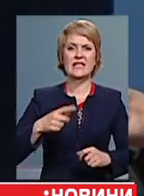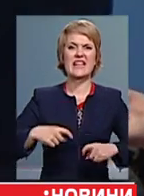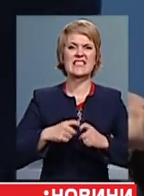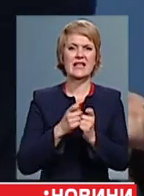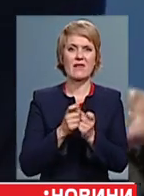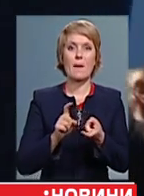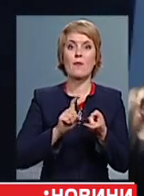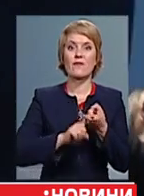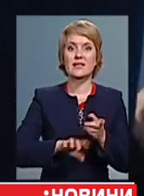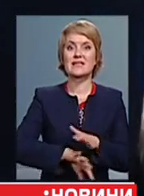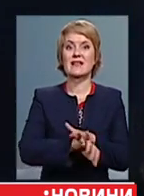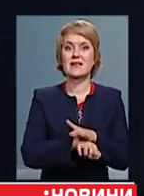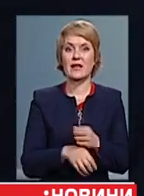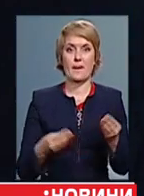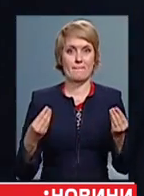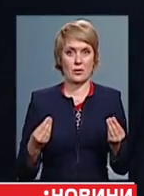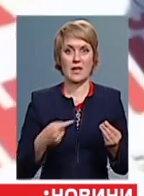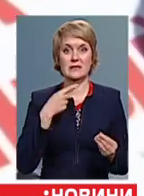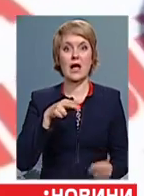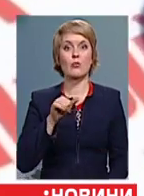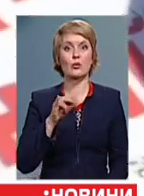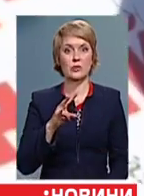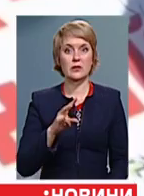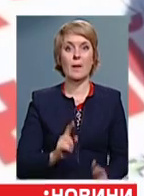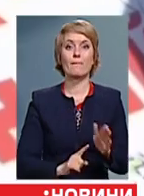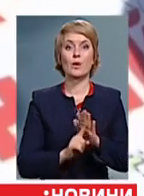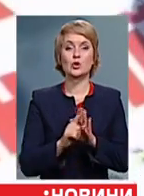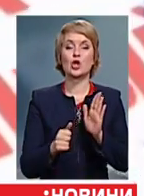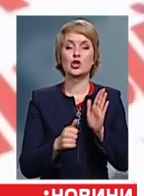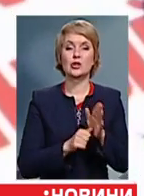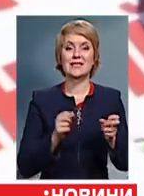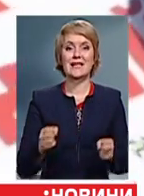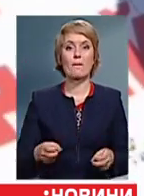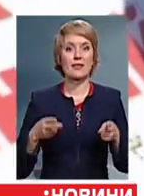пов'язаних із розкраданням майна. Як сказав Путін, порушено 6 кримінальних справ.